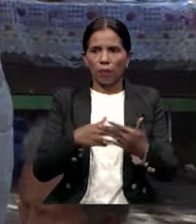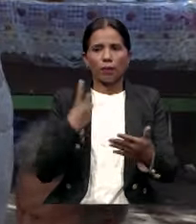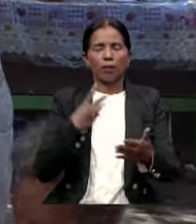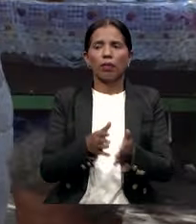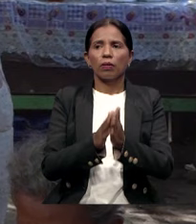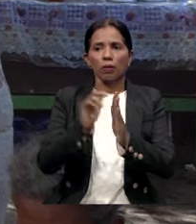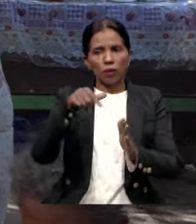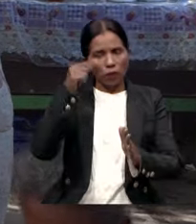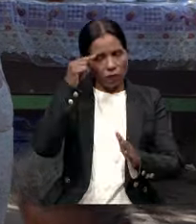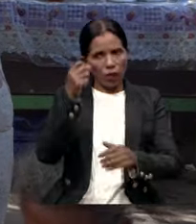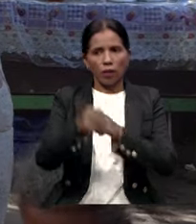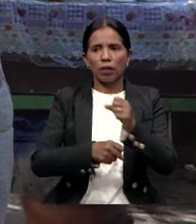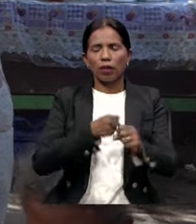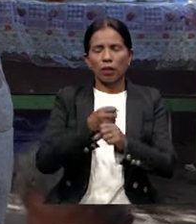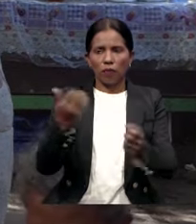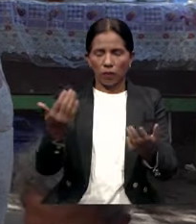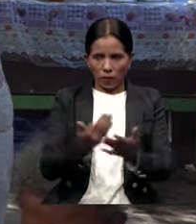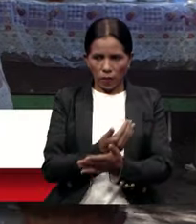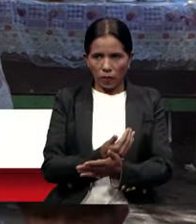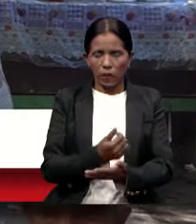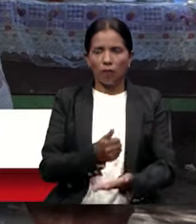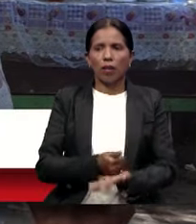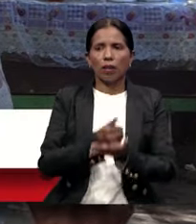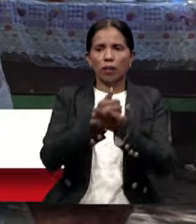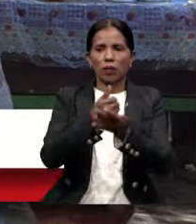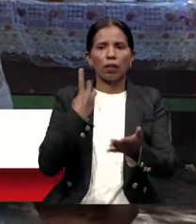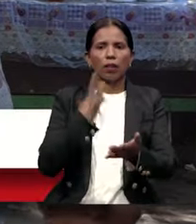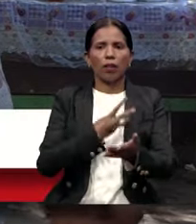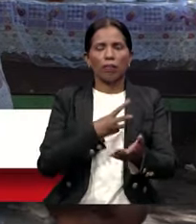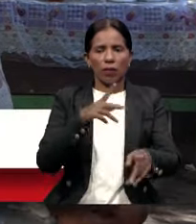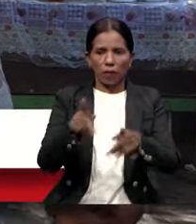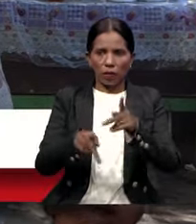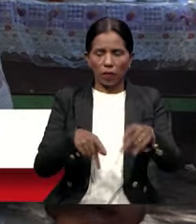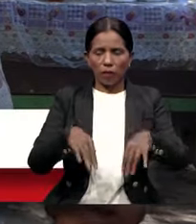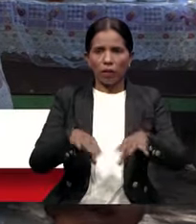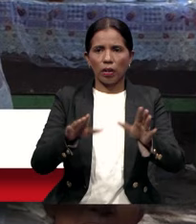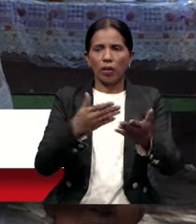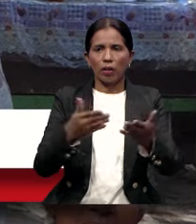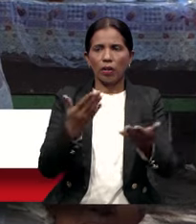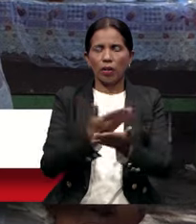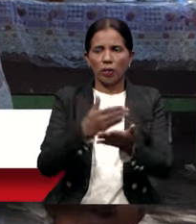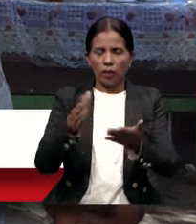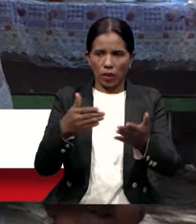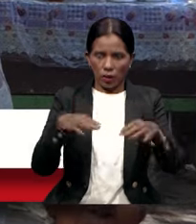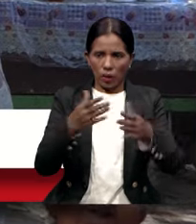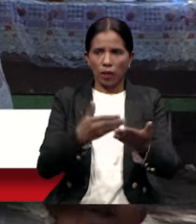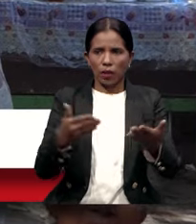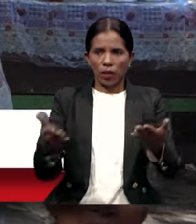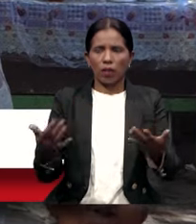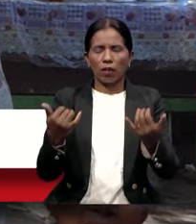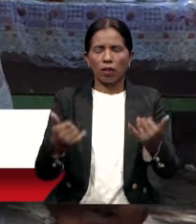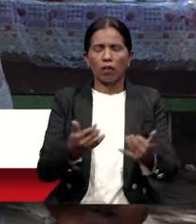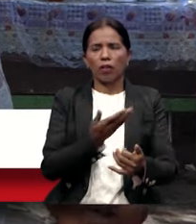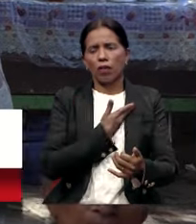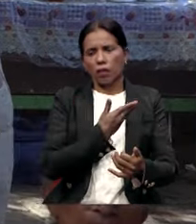ba governu tinan foni da agora, bele tau matam ba ami nebe makan sa fansa fola sa sane, tamba sa sanos agora foling